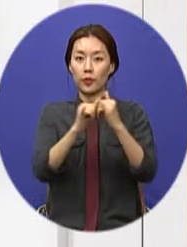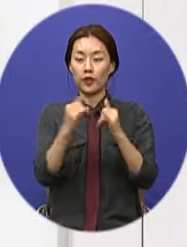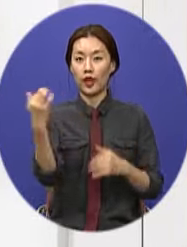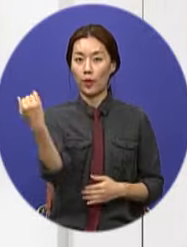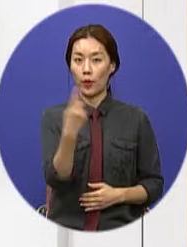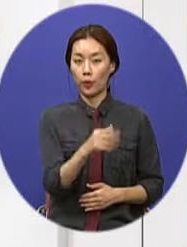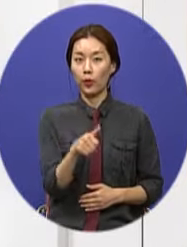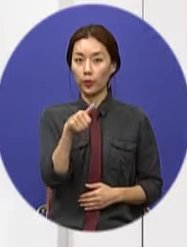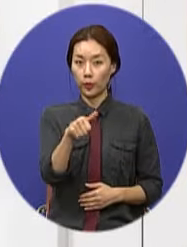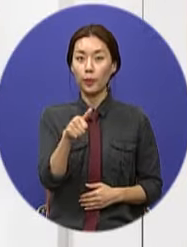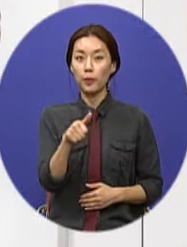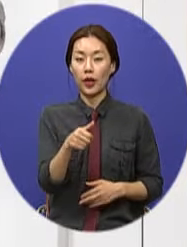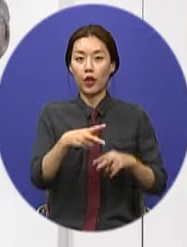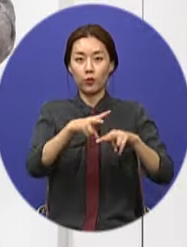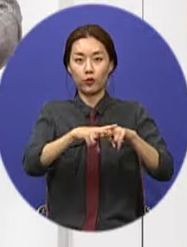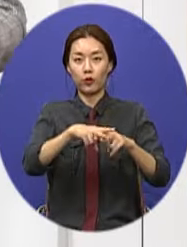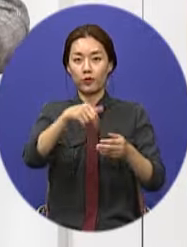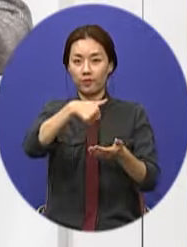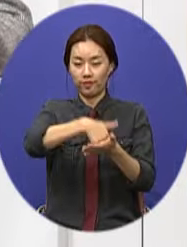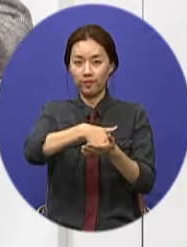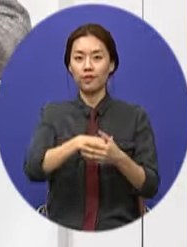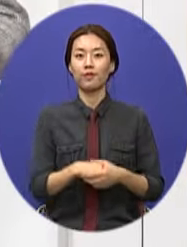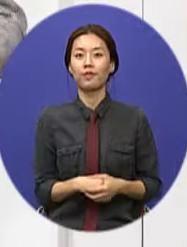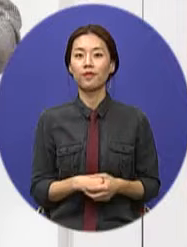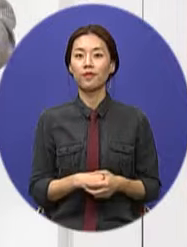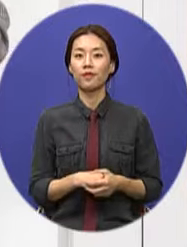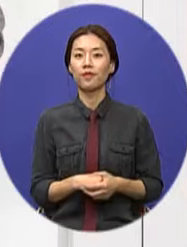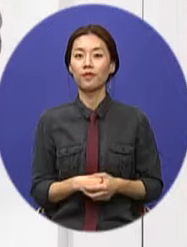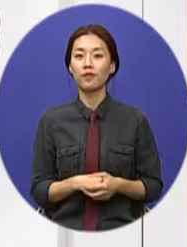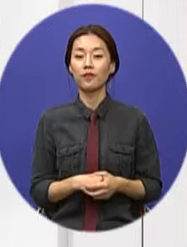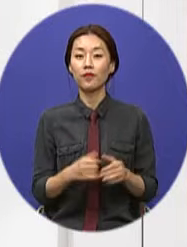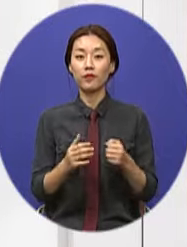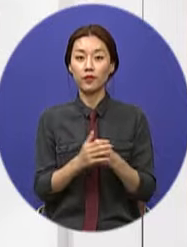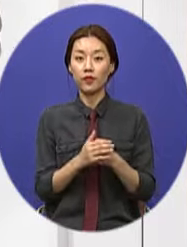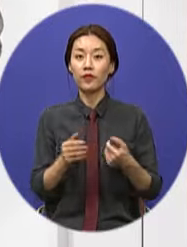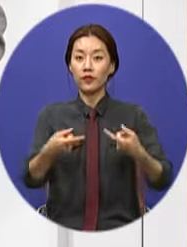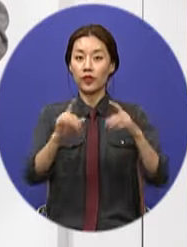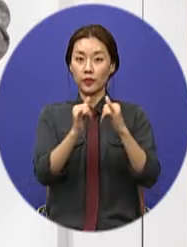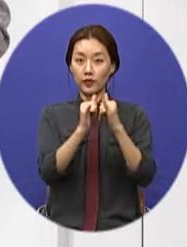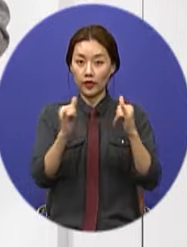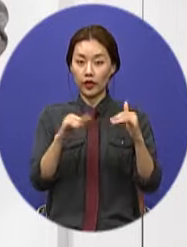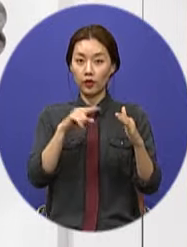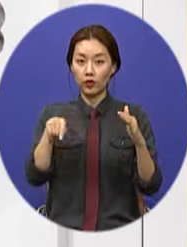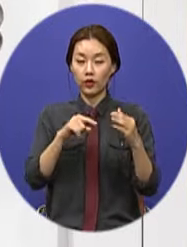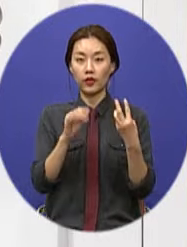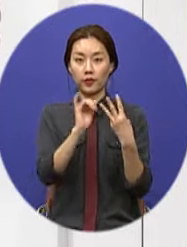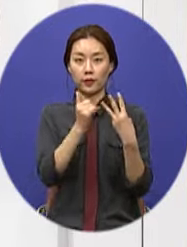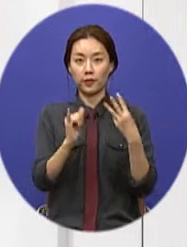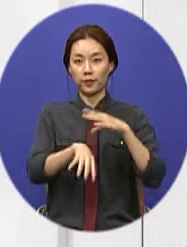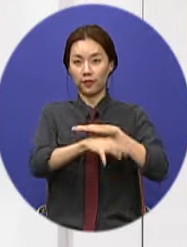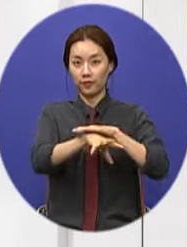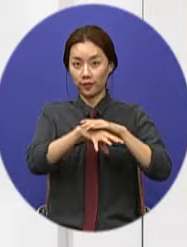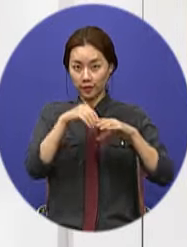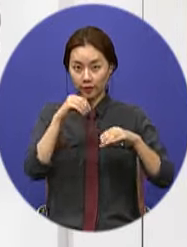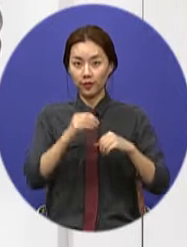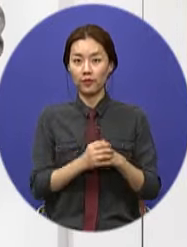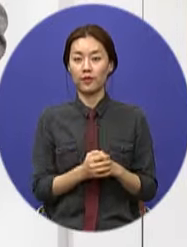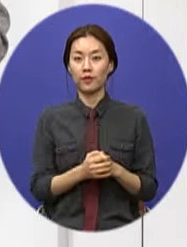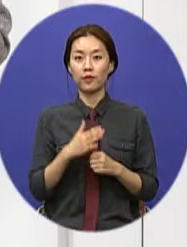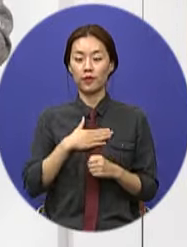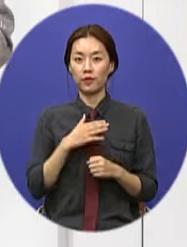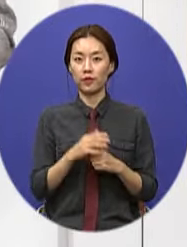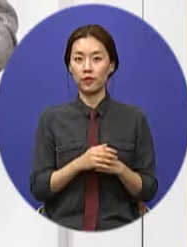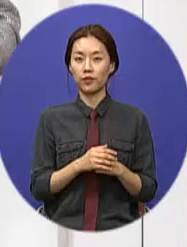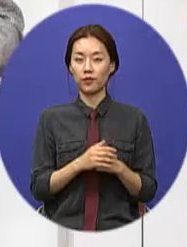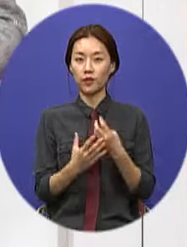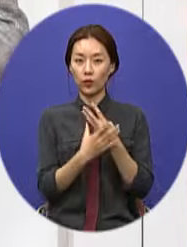다음에 우물정자를 눌러주시면 되겠습니다. 그렇습니다. 네. 자, 이렇게 참여해 주신 분들 중 세 분을 추첨을 해서 저희가 통일의